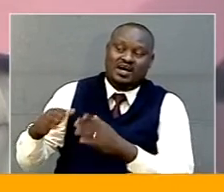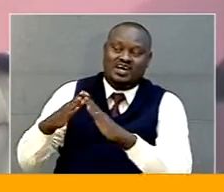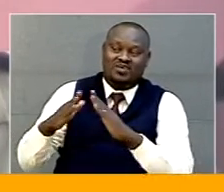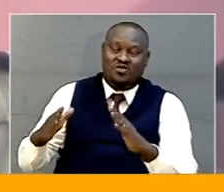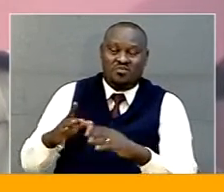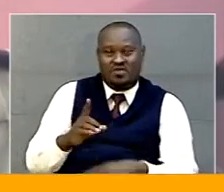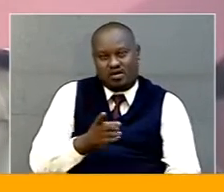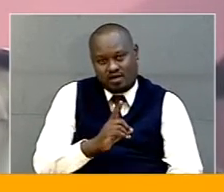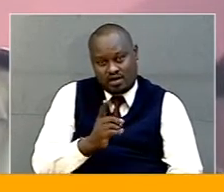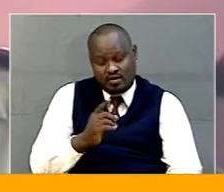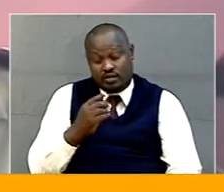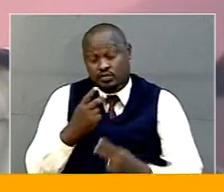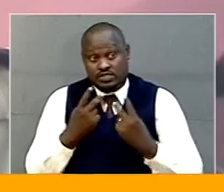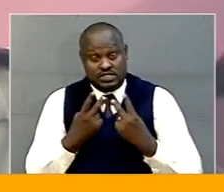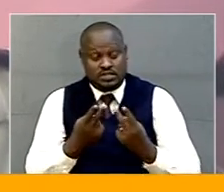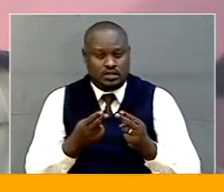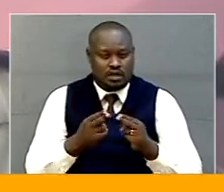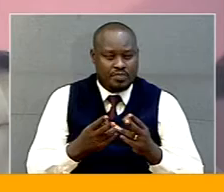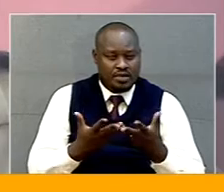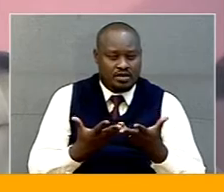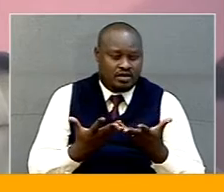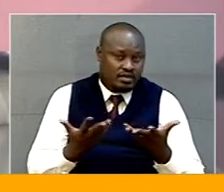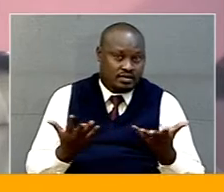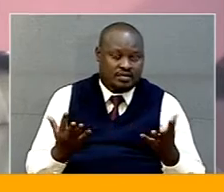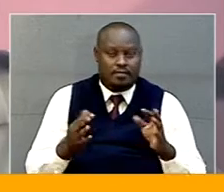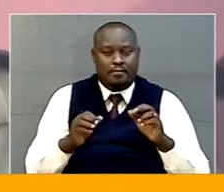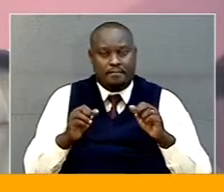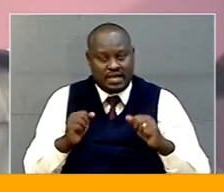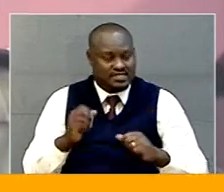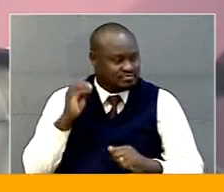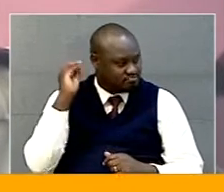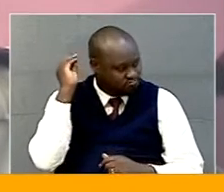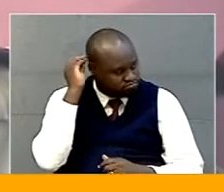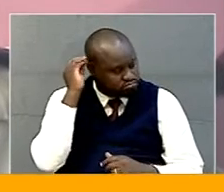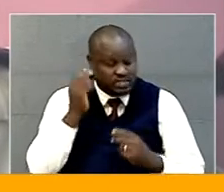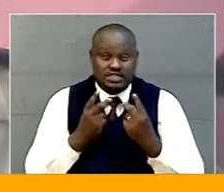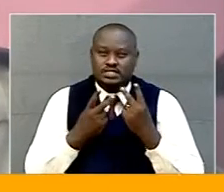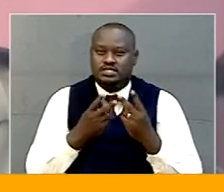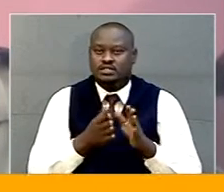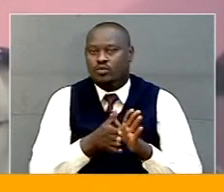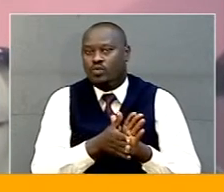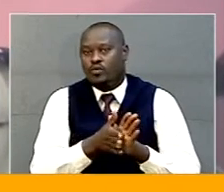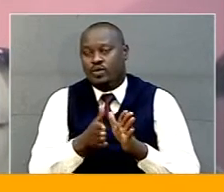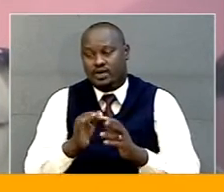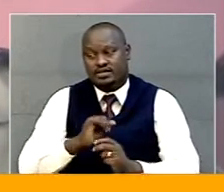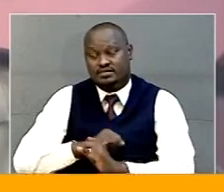Ekiba kibaddewo kyonna kyandibadde kitukwatako okuba nti tukira okubanga kusobola okusitukiramu